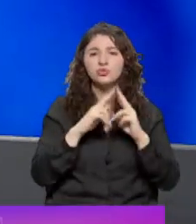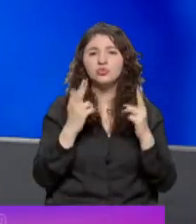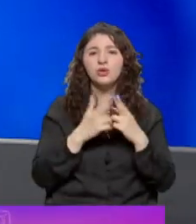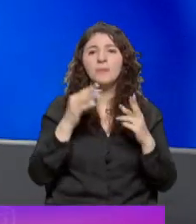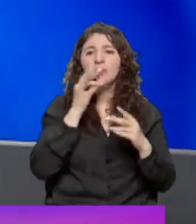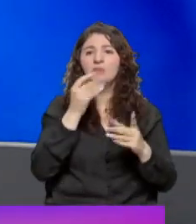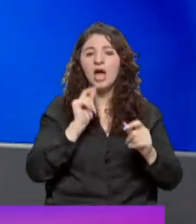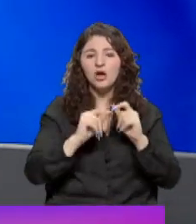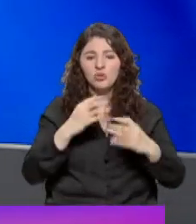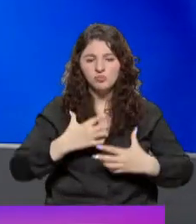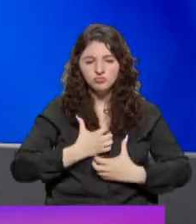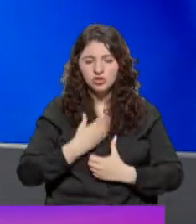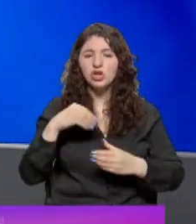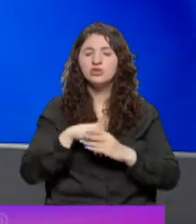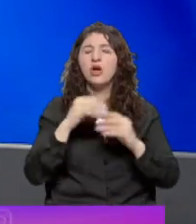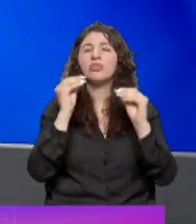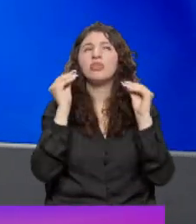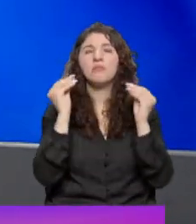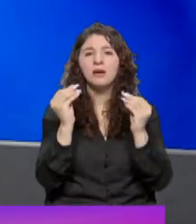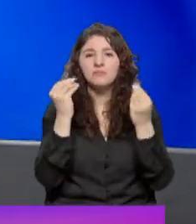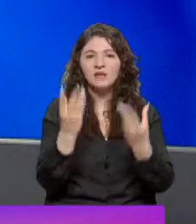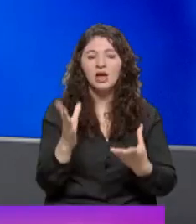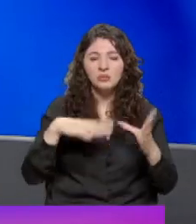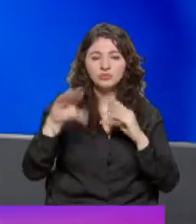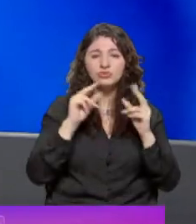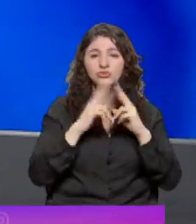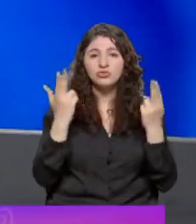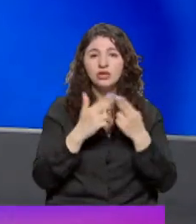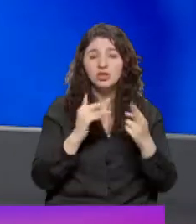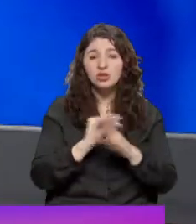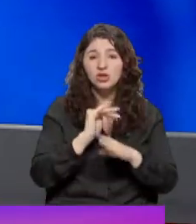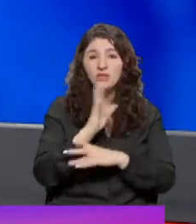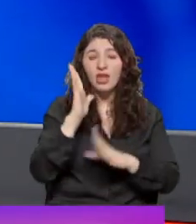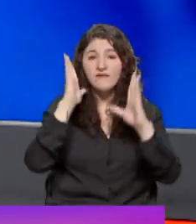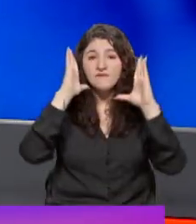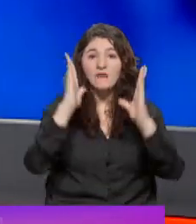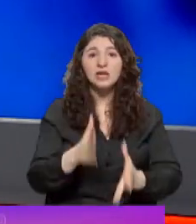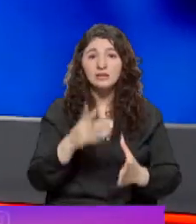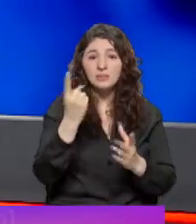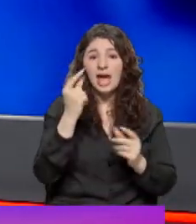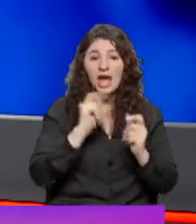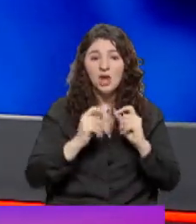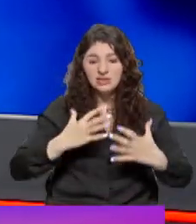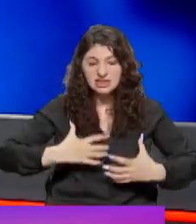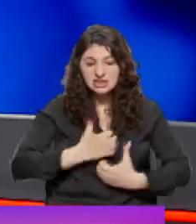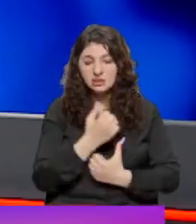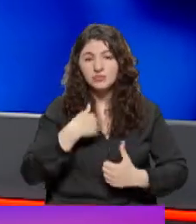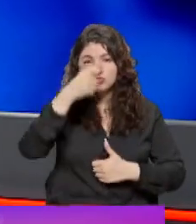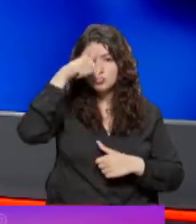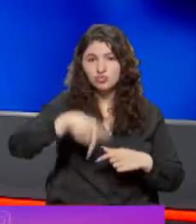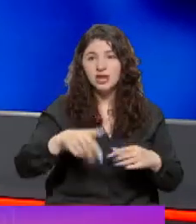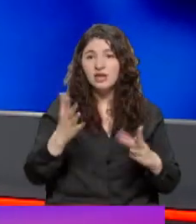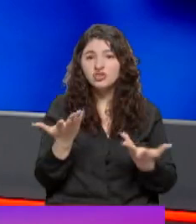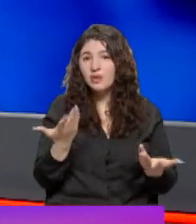benzer bir ekonomik buranın içinde Tamam da bütün dünyada yaşanandan daha fazla bir ekonomik sıkıntıyı Biz